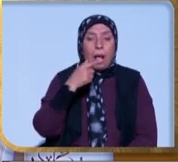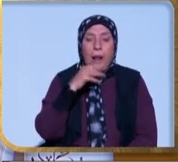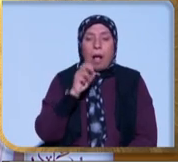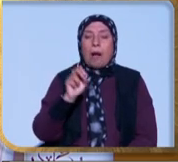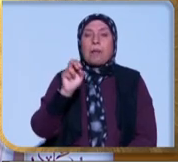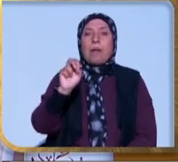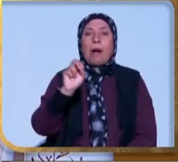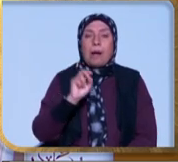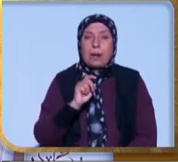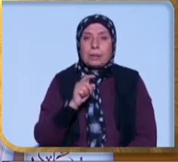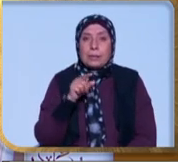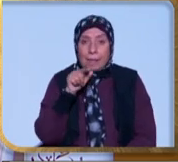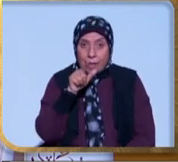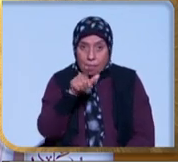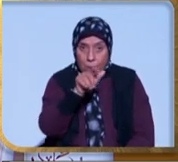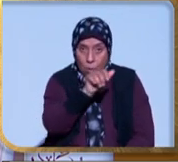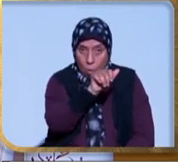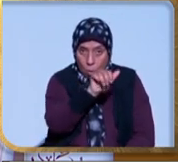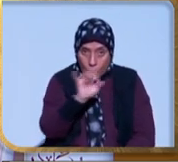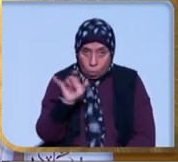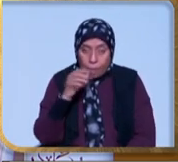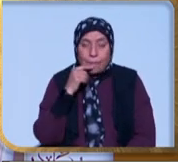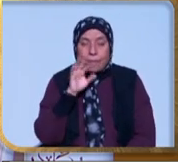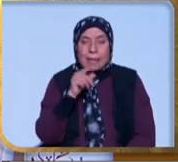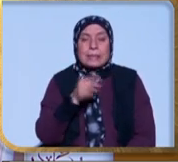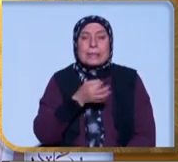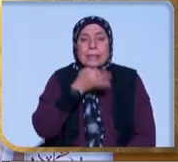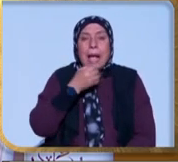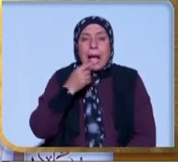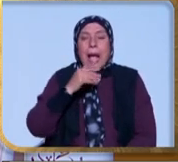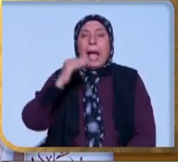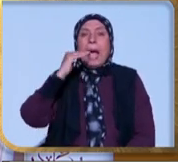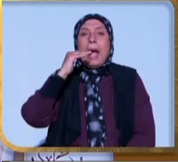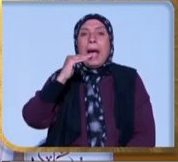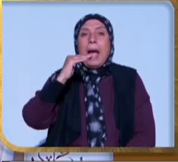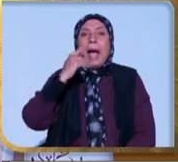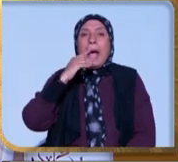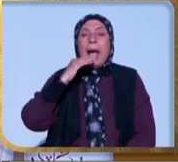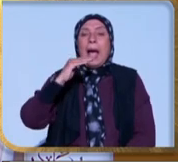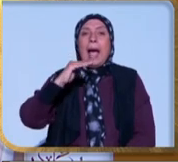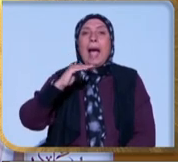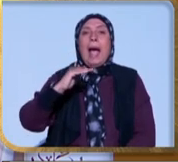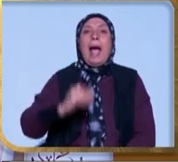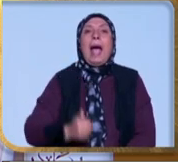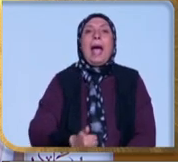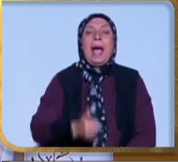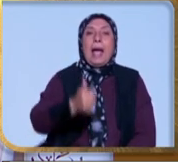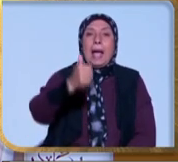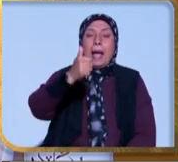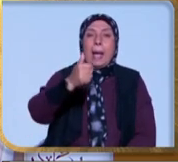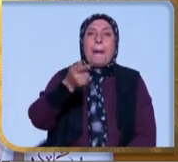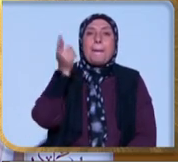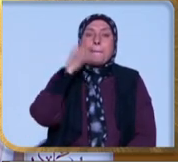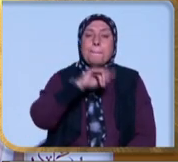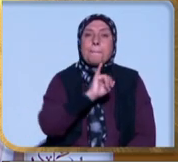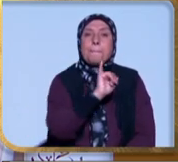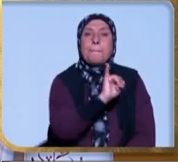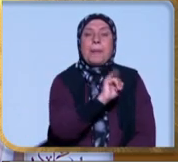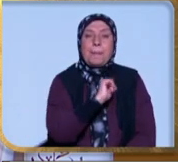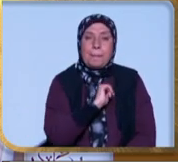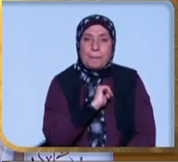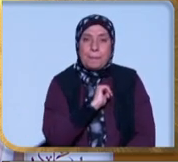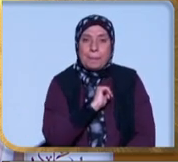إحنا بننطق أسماء الحروف. حاميم حاء ده اسم الحرف، وميم اسم هذا